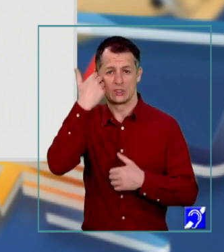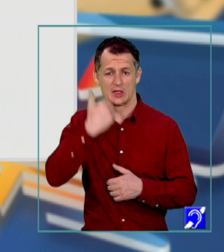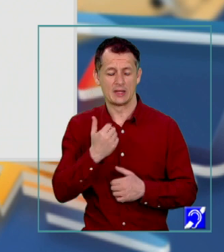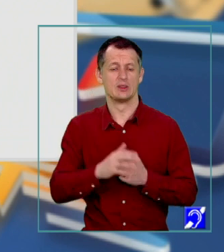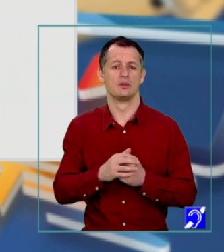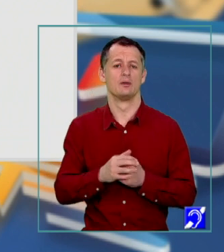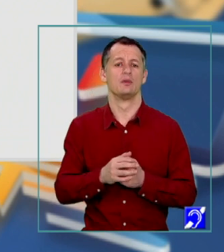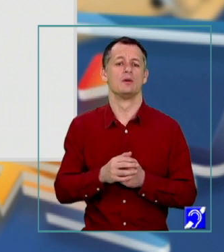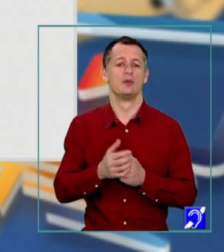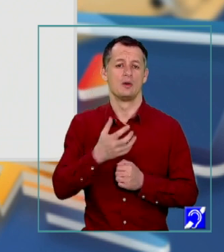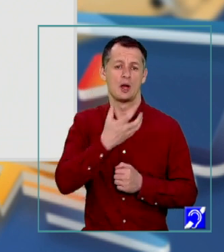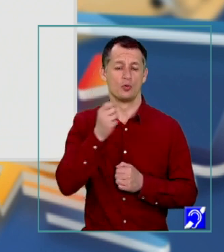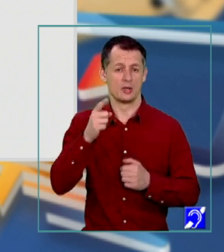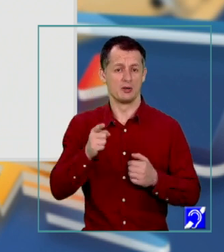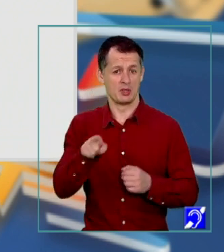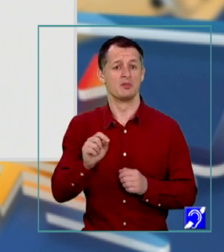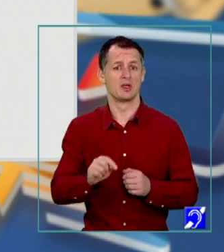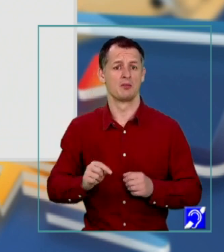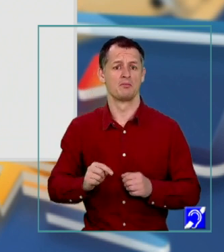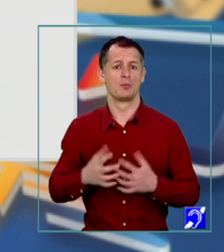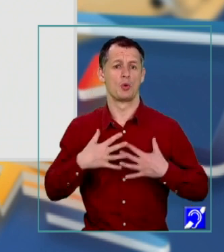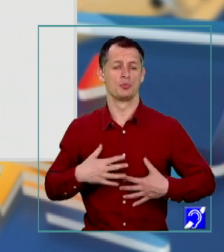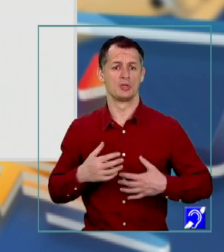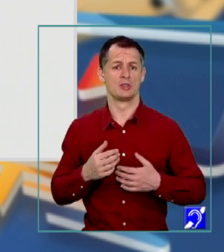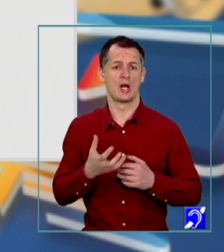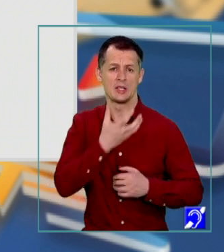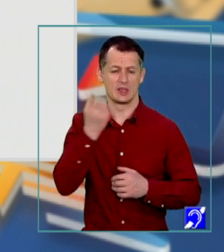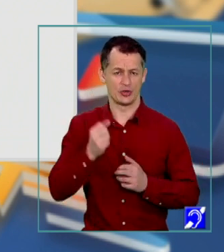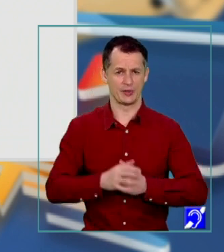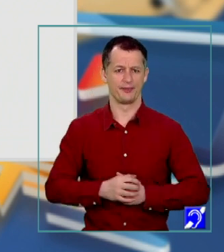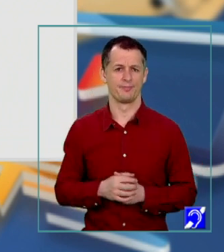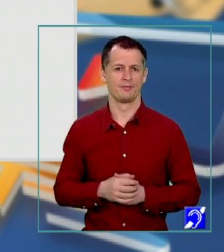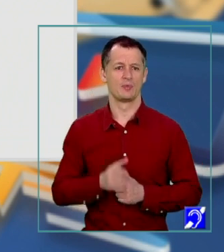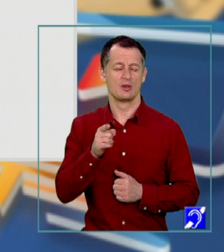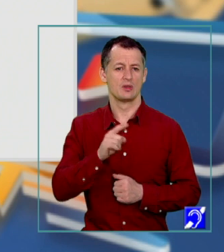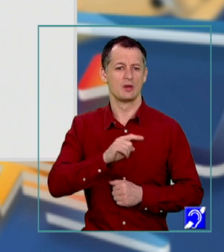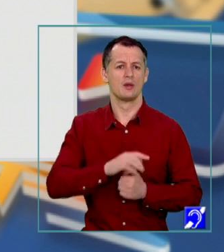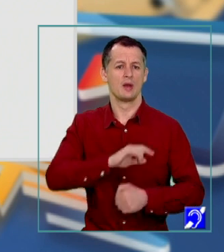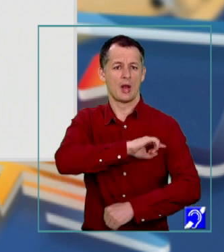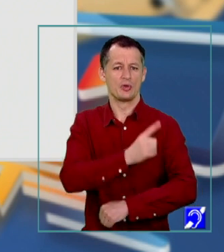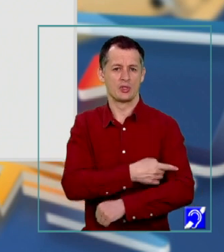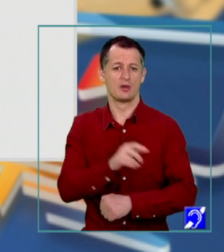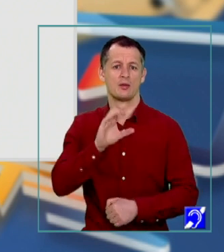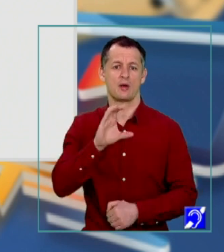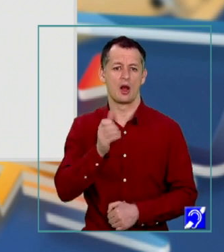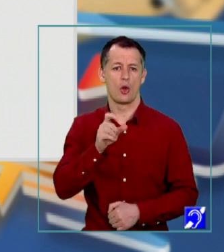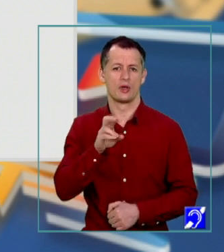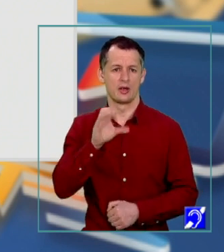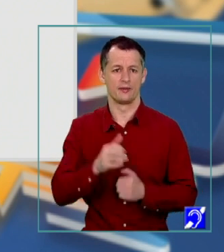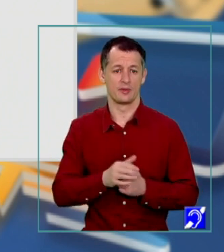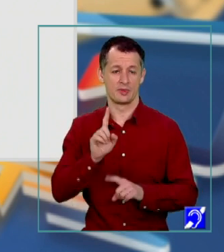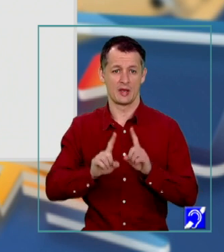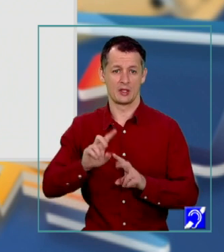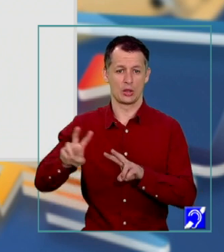departe, factorul de proporționalitate este chiar capacitatea calorică. Dacă